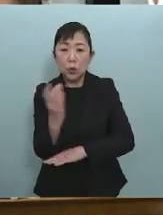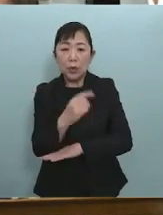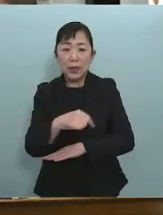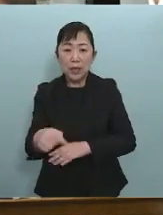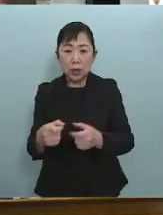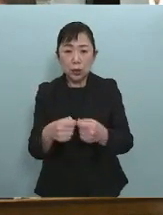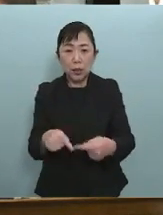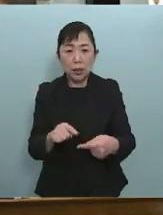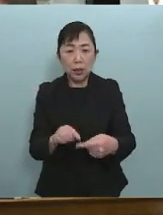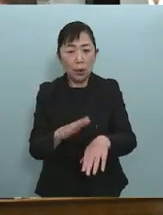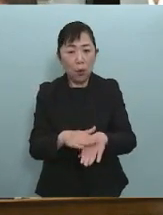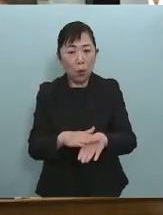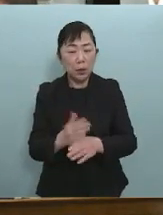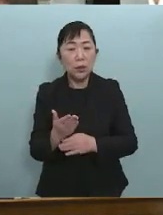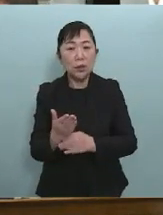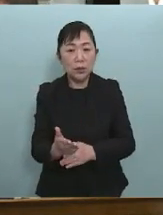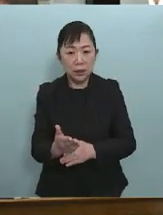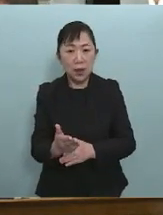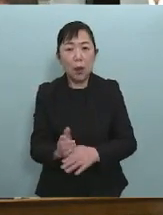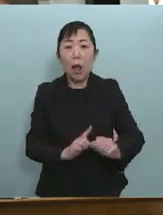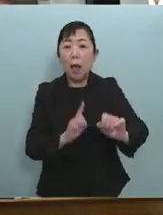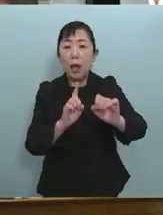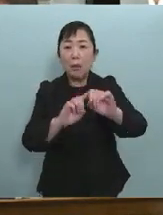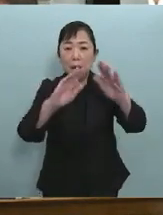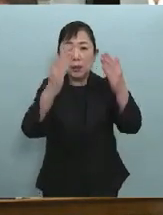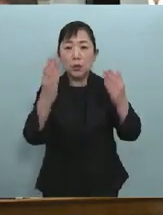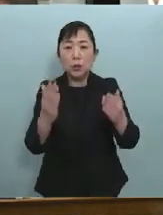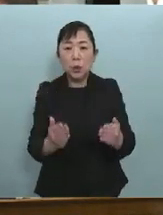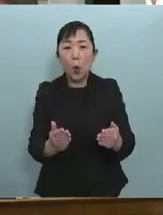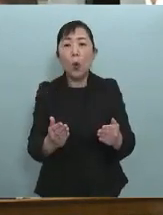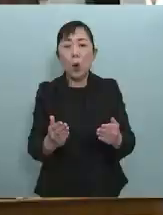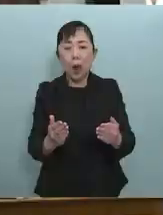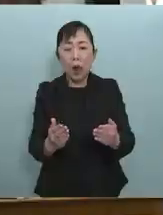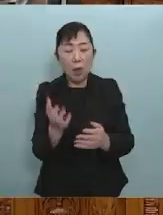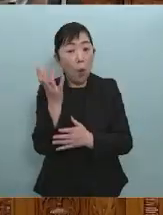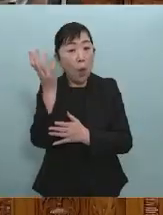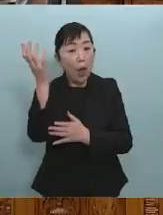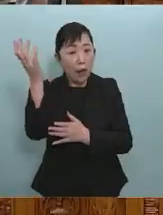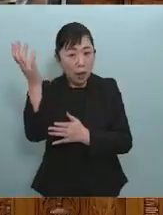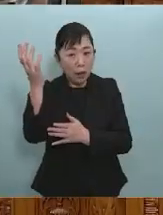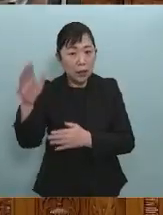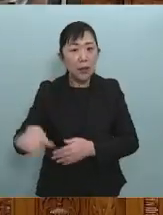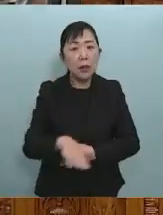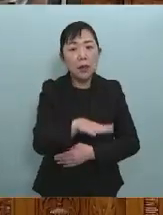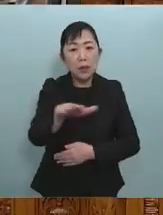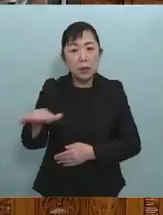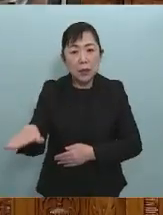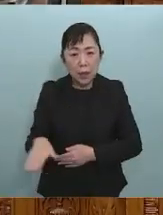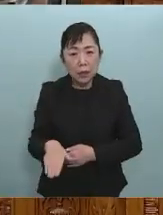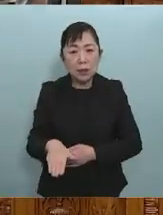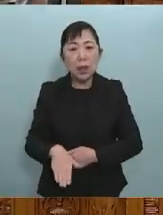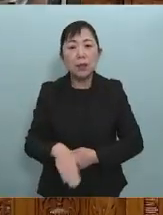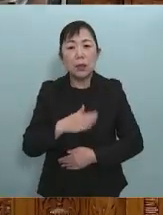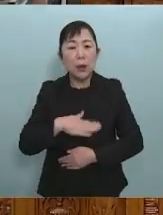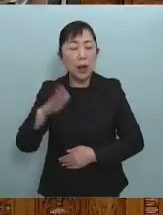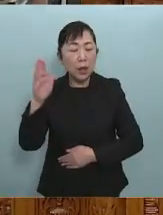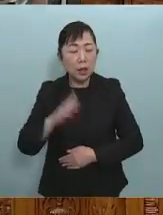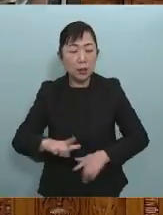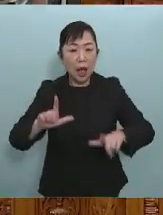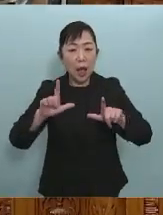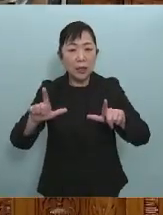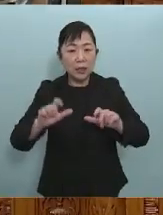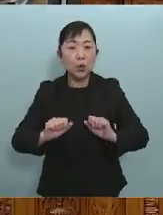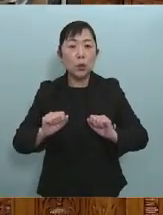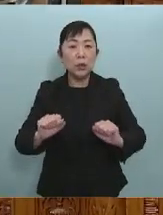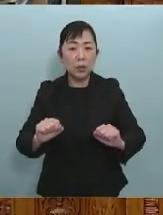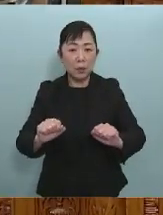あたっては可能な限り目指すべき将来増スケジュール等を国民に分かりやすく発信をしてまいります